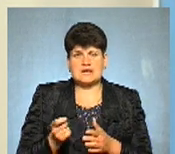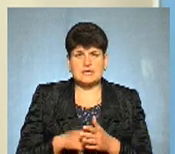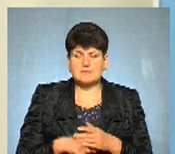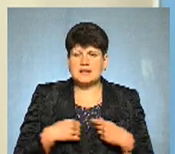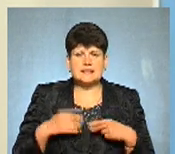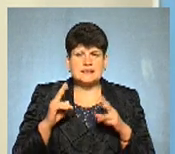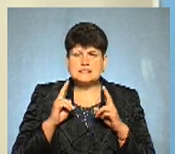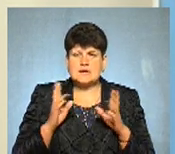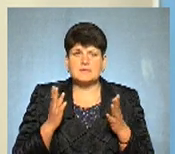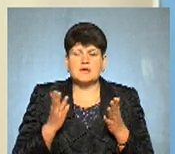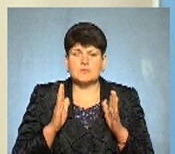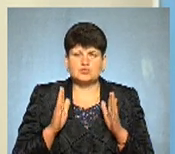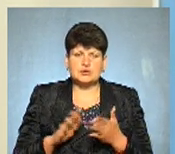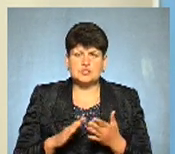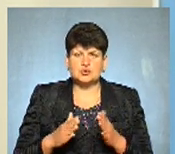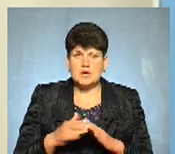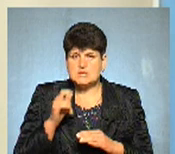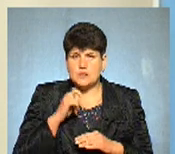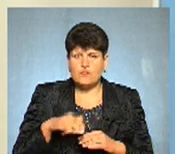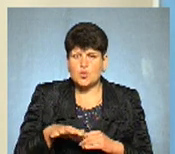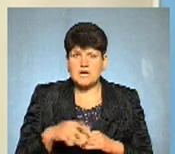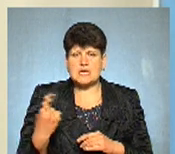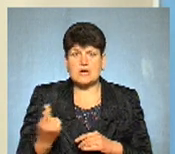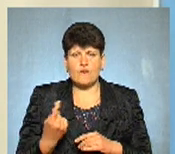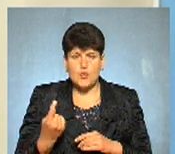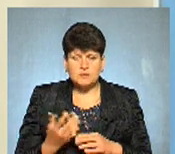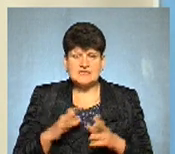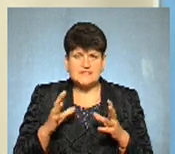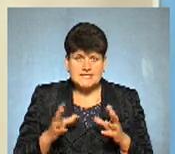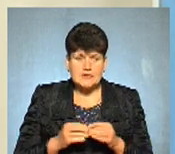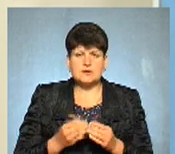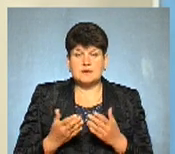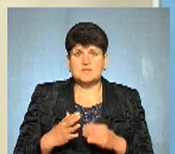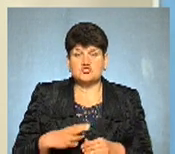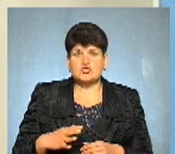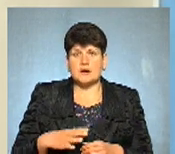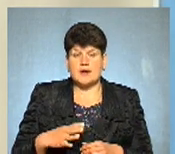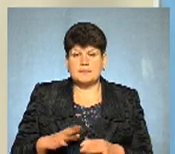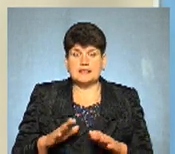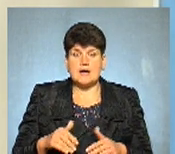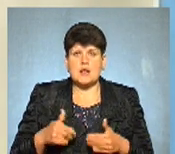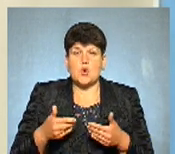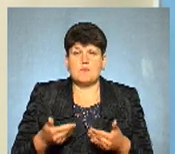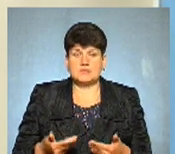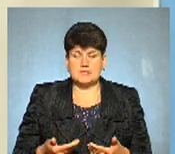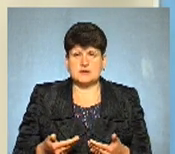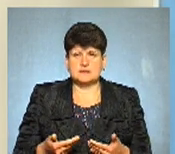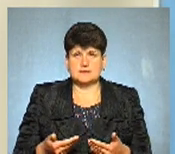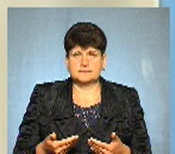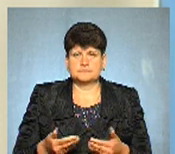яка епідеміологічна ситуація в Україні і в області в загальному. Але ми ще чекаємо на рекомендації